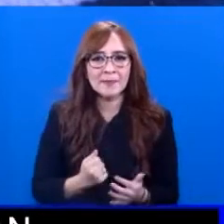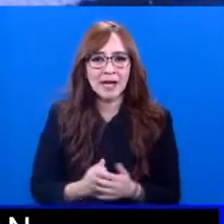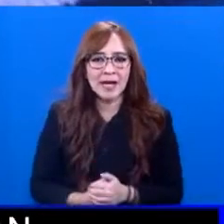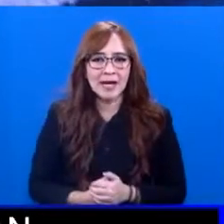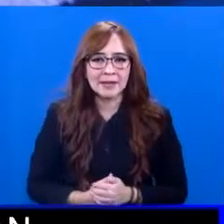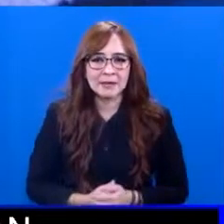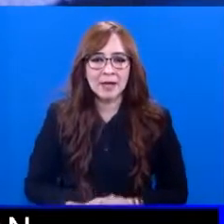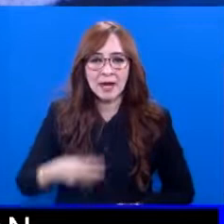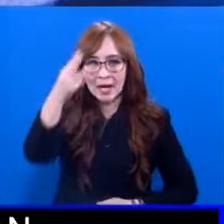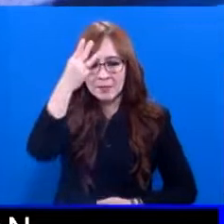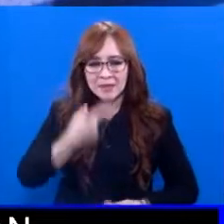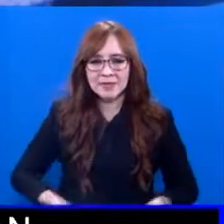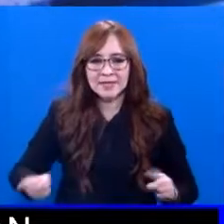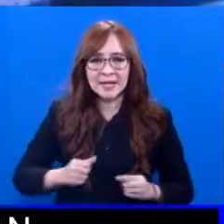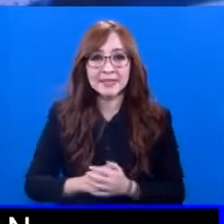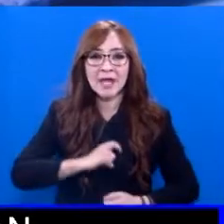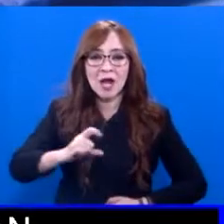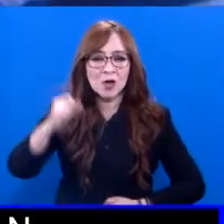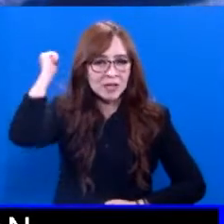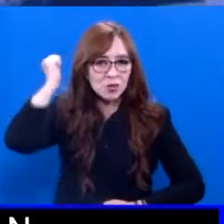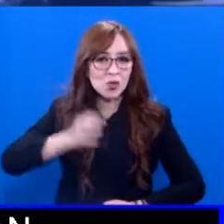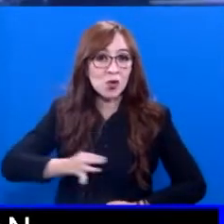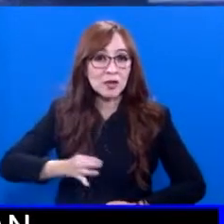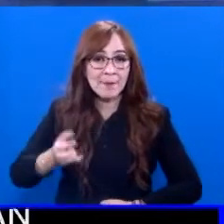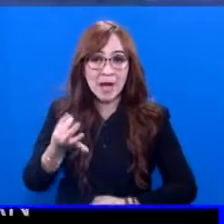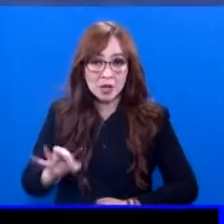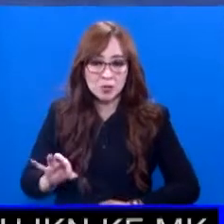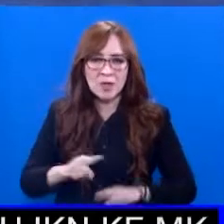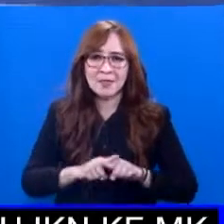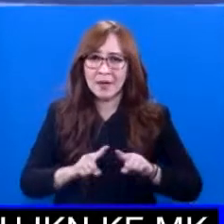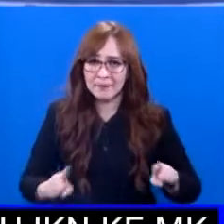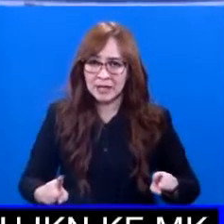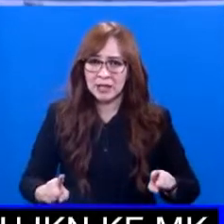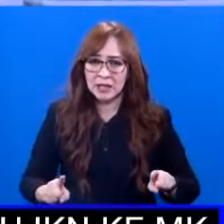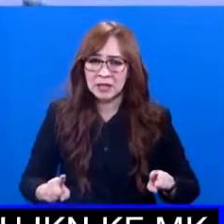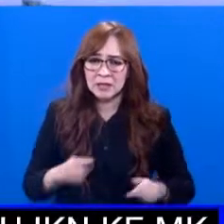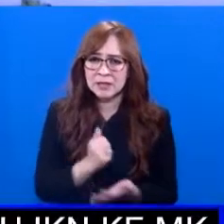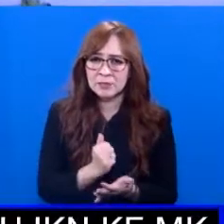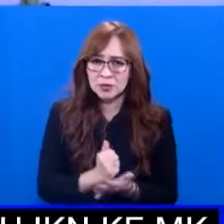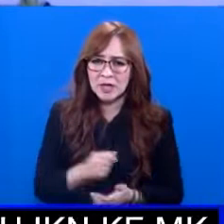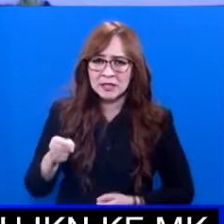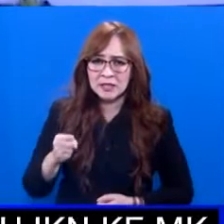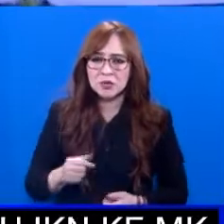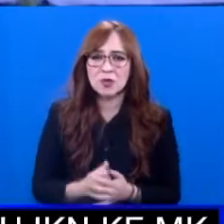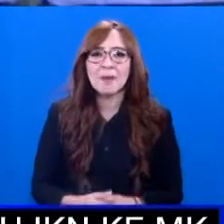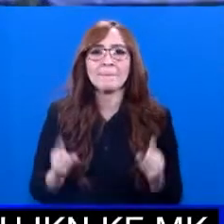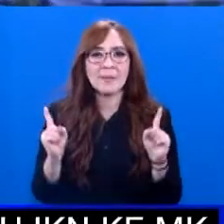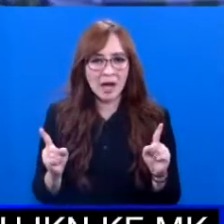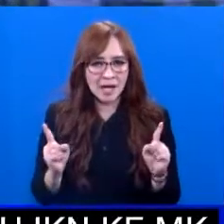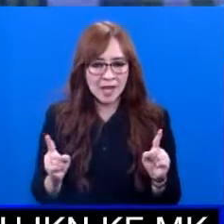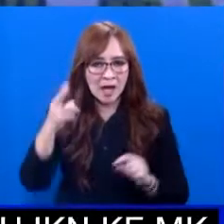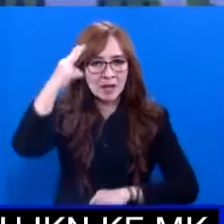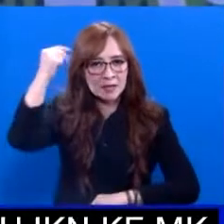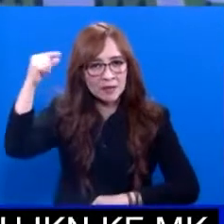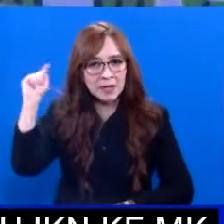baru. Namun demikian, secara geografis, letak ibu kota baru justru lebih rawan ancaman militer. Lalu seperti apakah rencana pemerintah